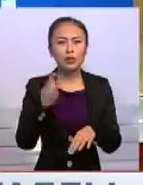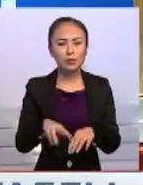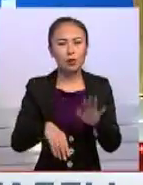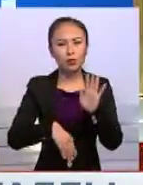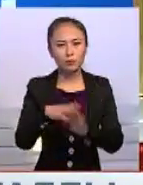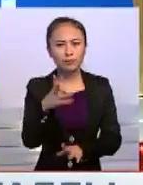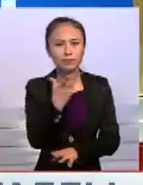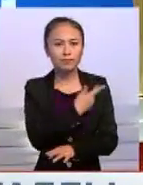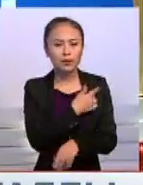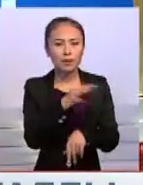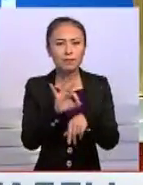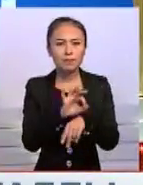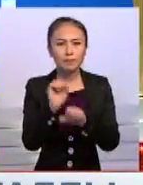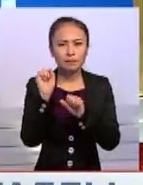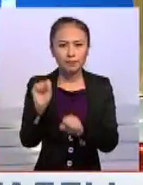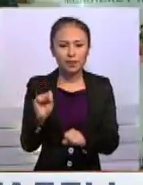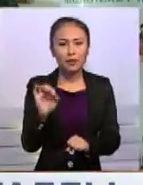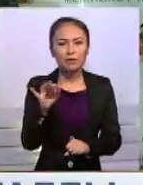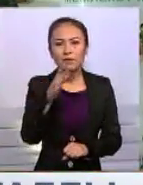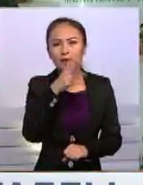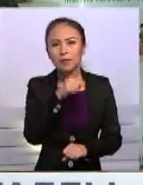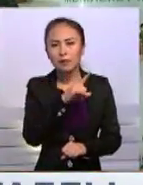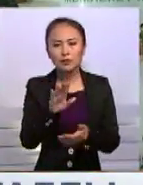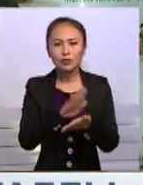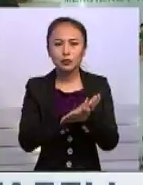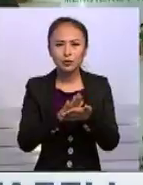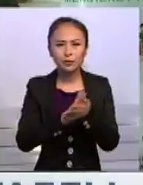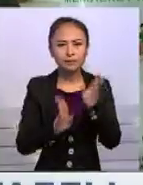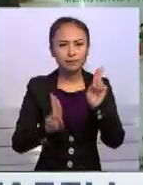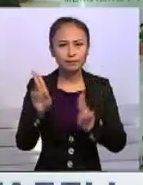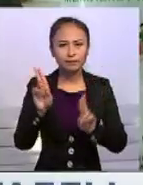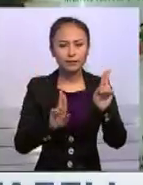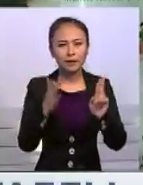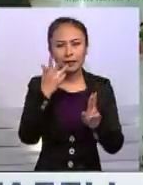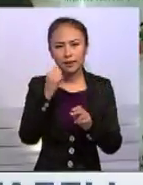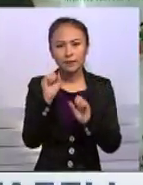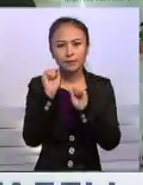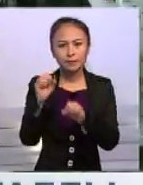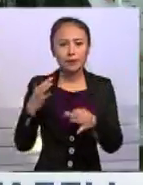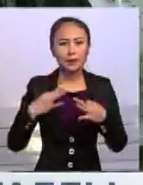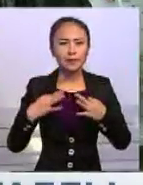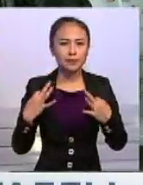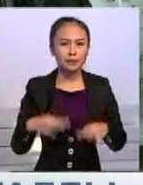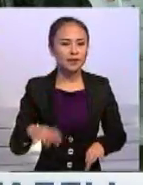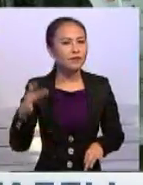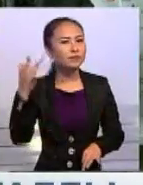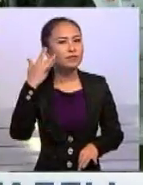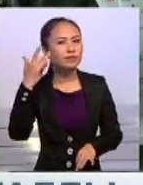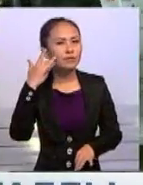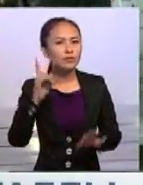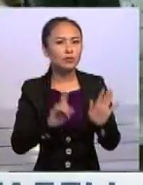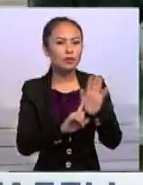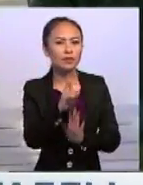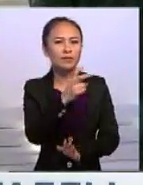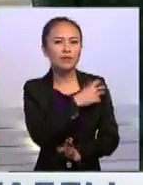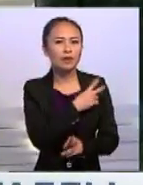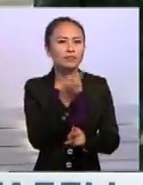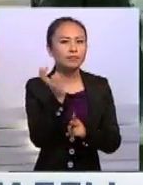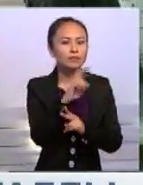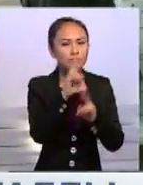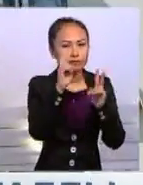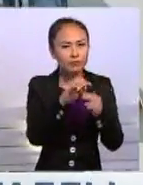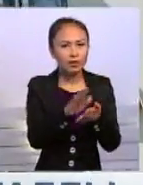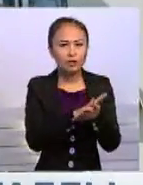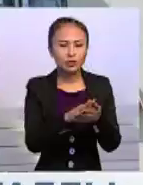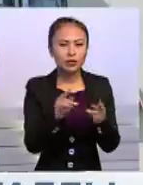ауырмайтын жол іздеу. Эпидмаусым кезеңінде барынша тазалық сақтау және тұмаудың алғашқы белгілері пайда болғаннан бастап дәрігерге қаралу керек